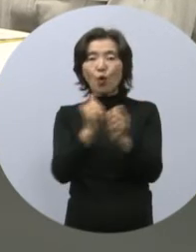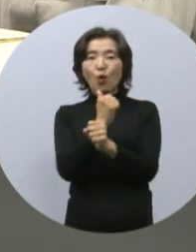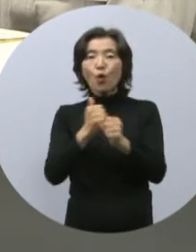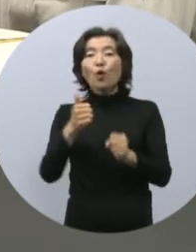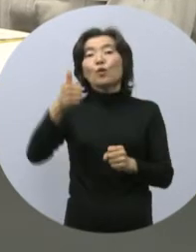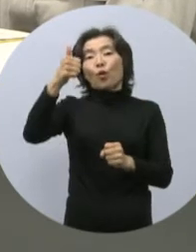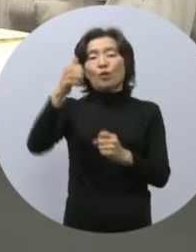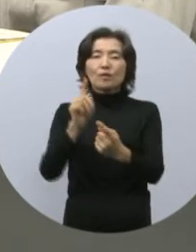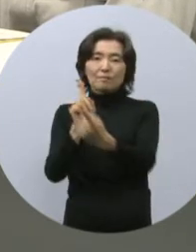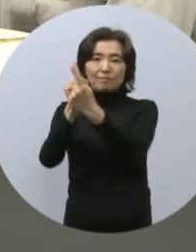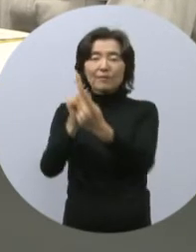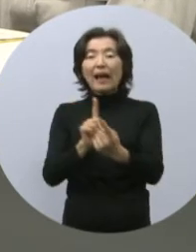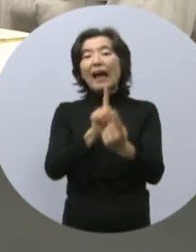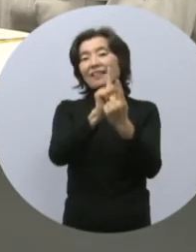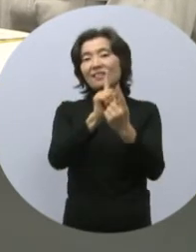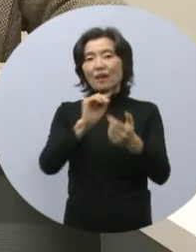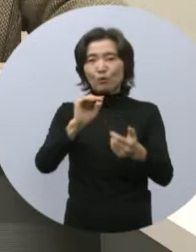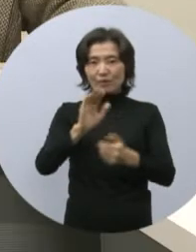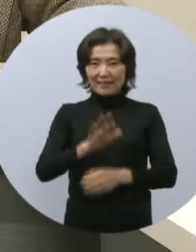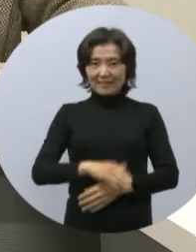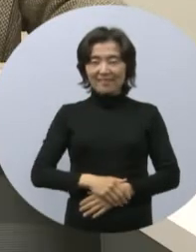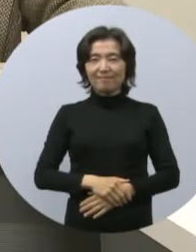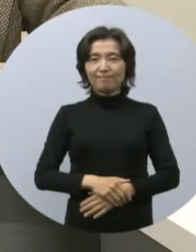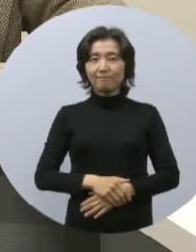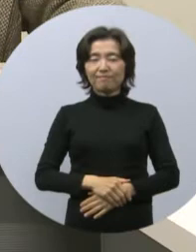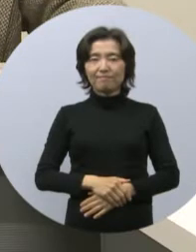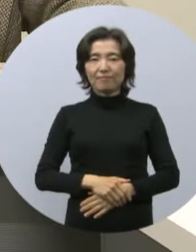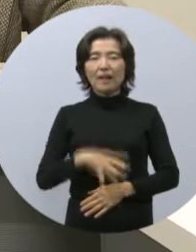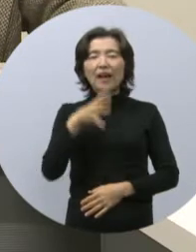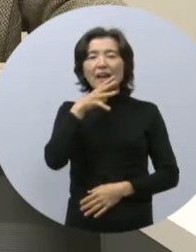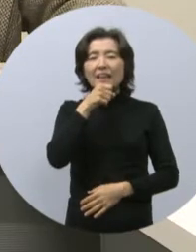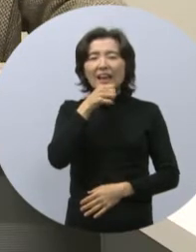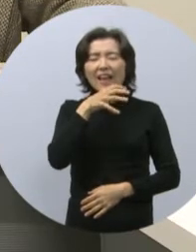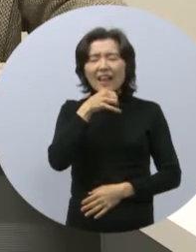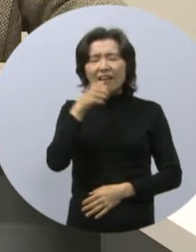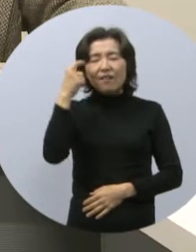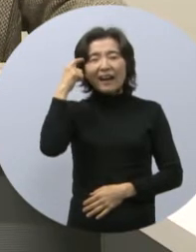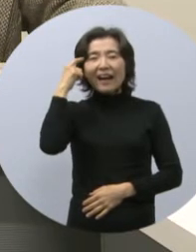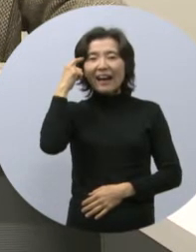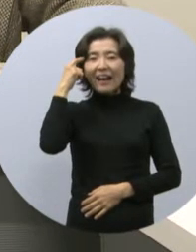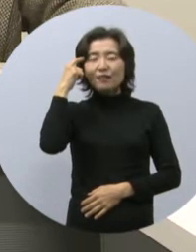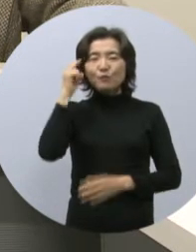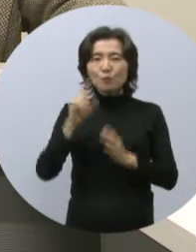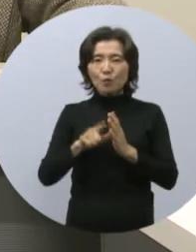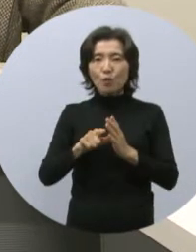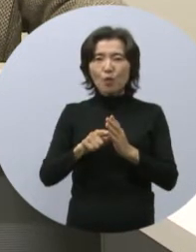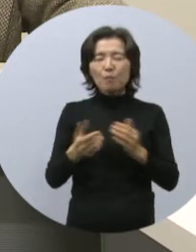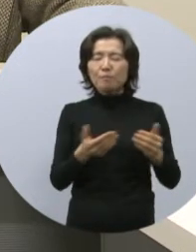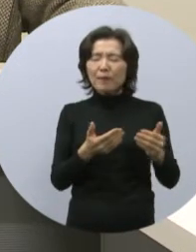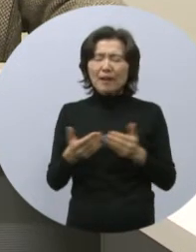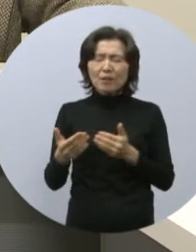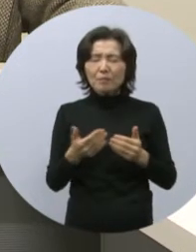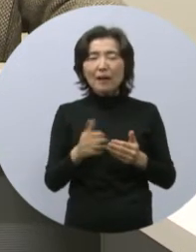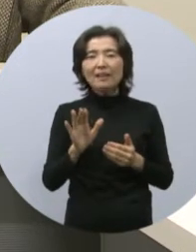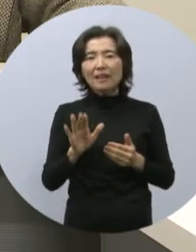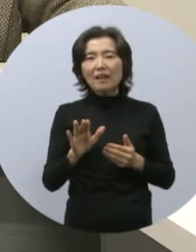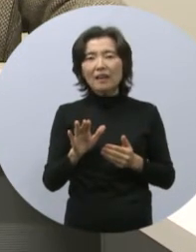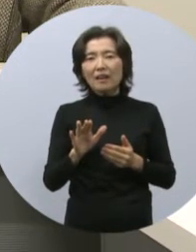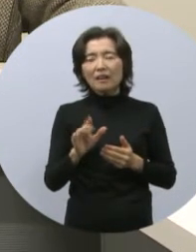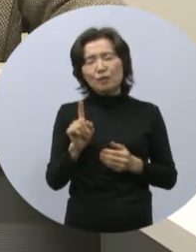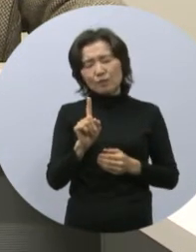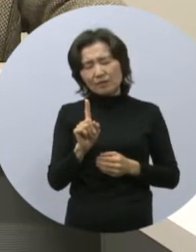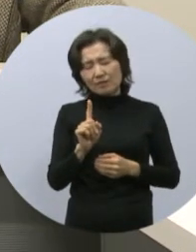梁にお会いしたことです。ただ年齢を考えますとためらいもありました。どうしようか